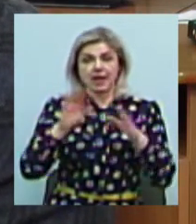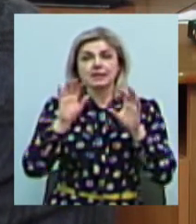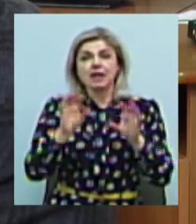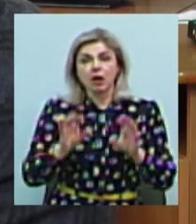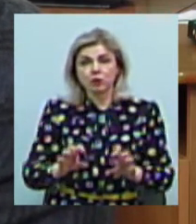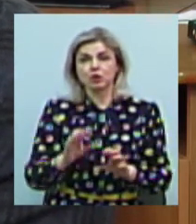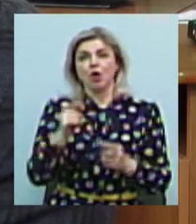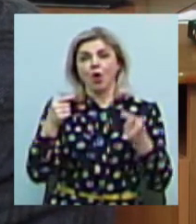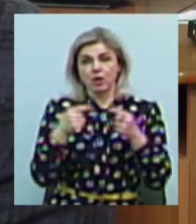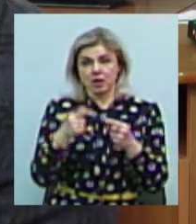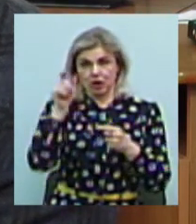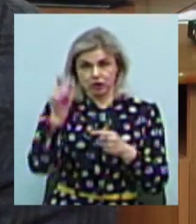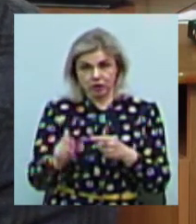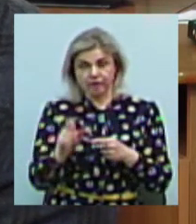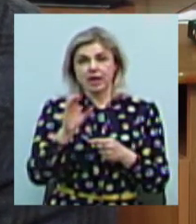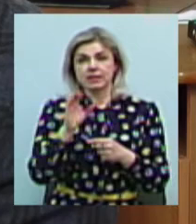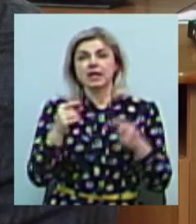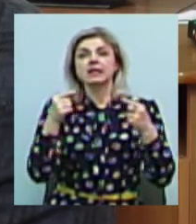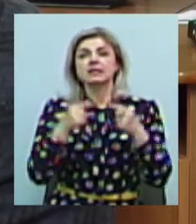конкретної особи зі статусом ВПО.